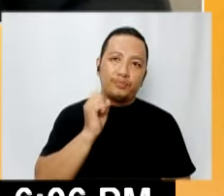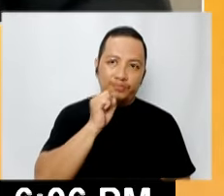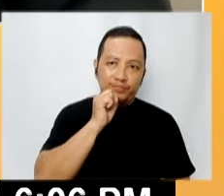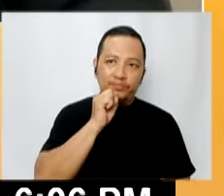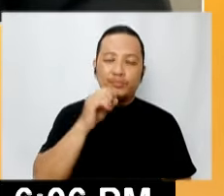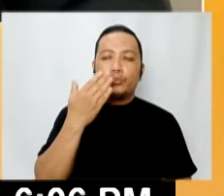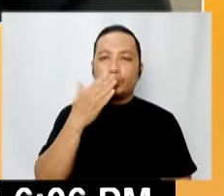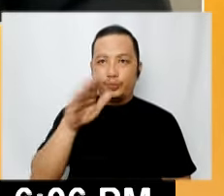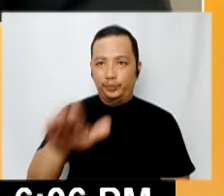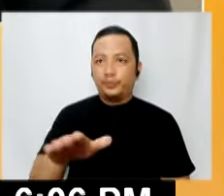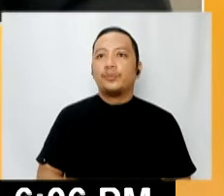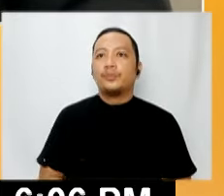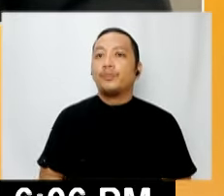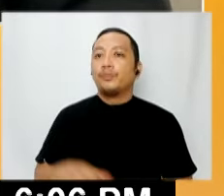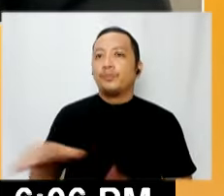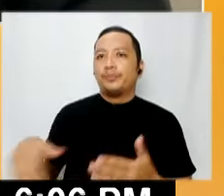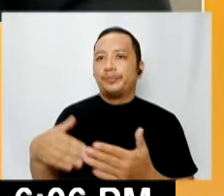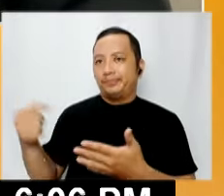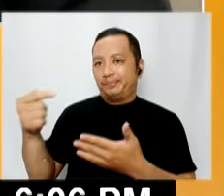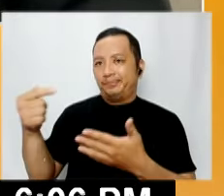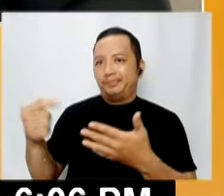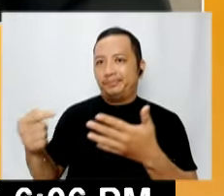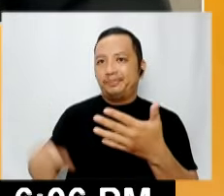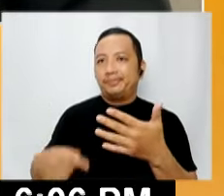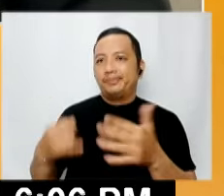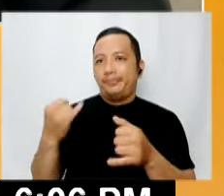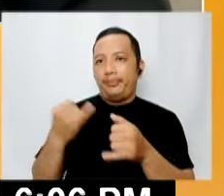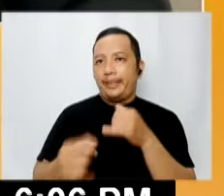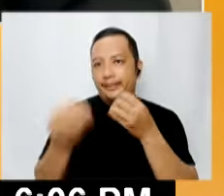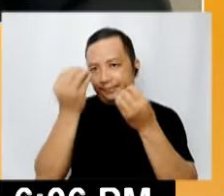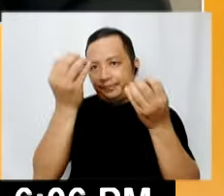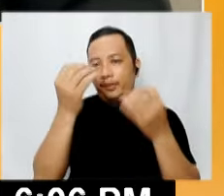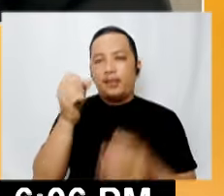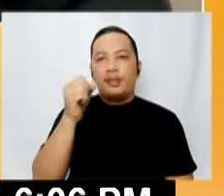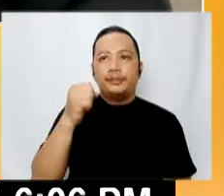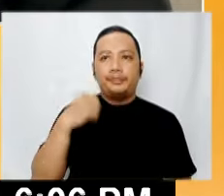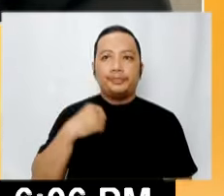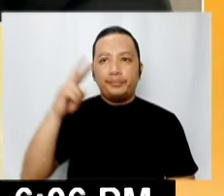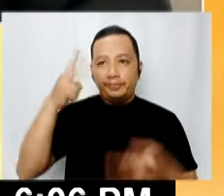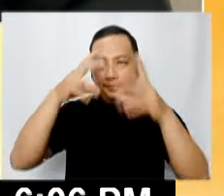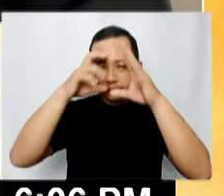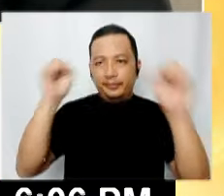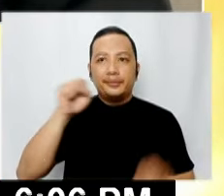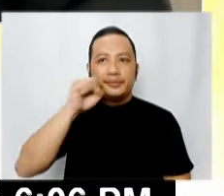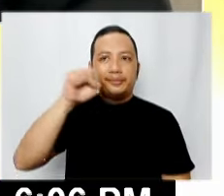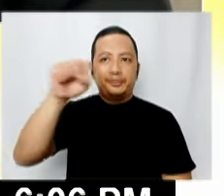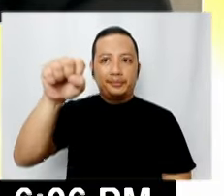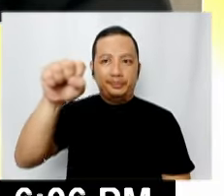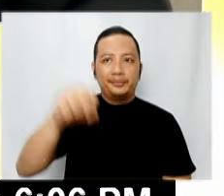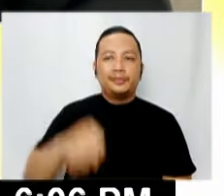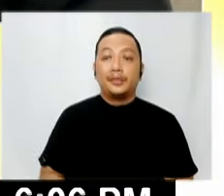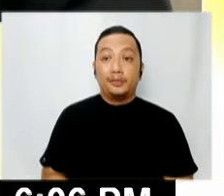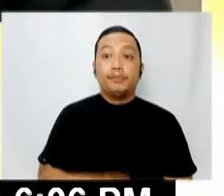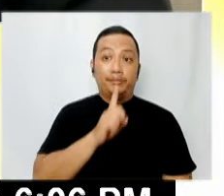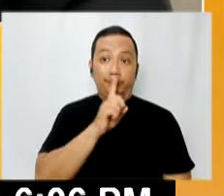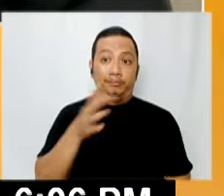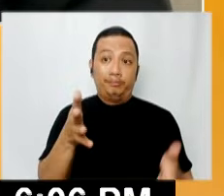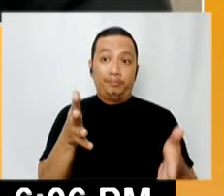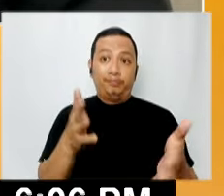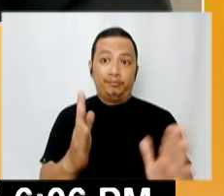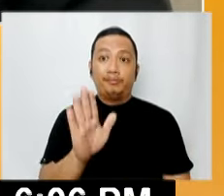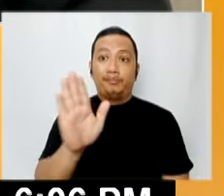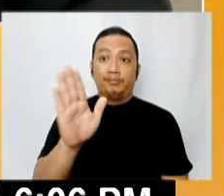Tungkol po sa mga pinakahuling pahayag ni Vice President Sara Duterte, pumayag na raw po ba talaga yung inyong pong kasamahang